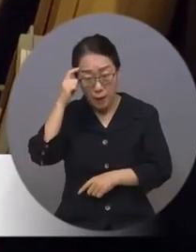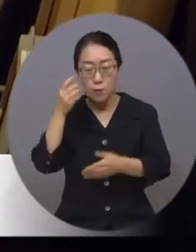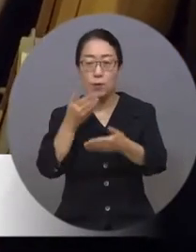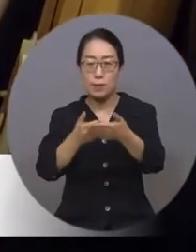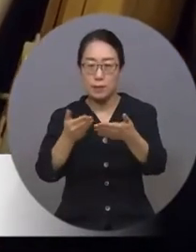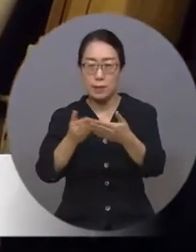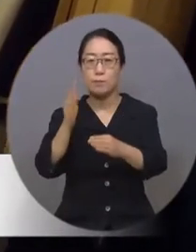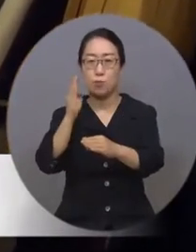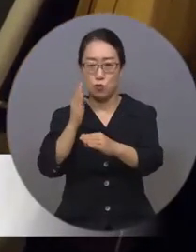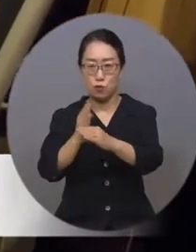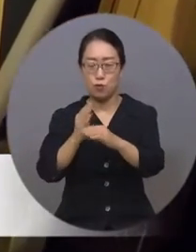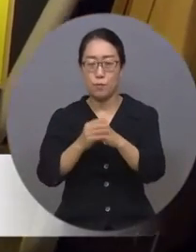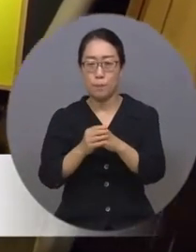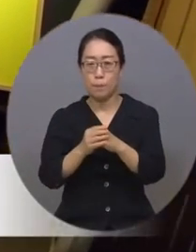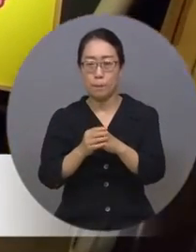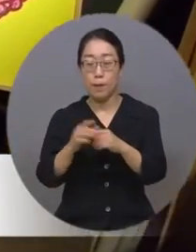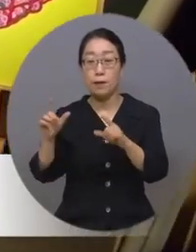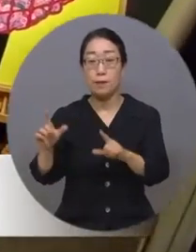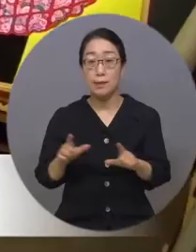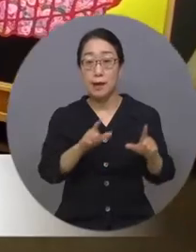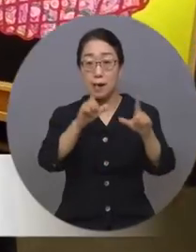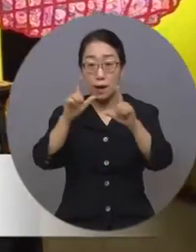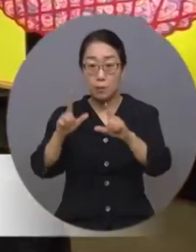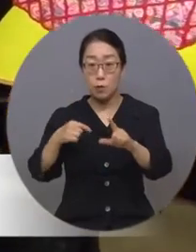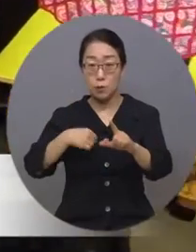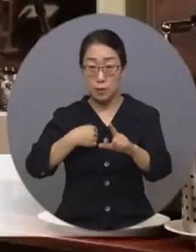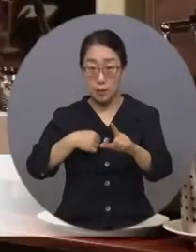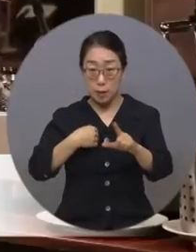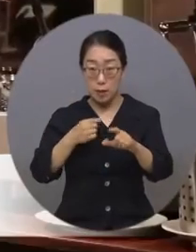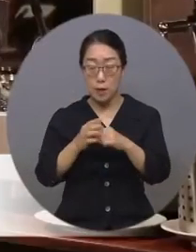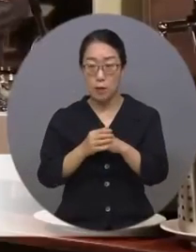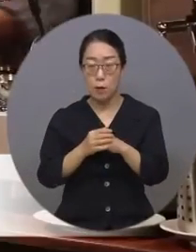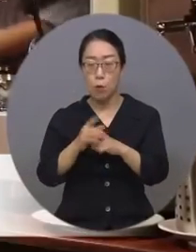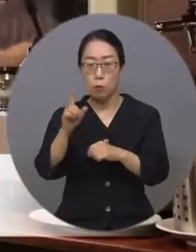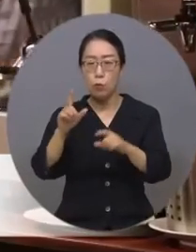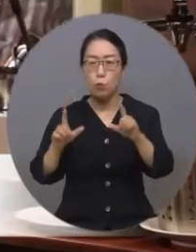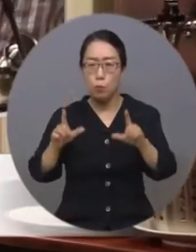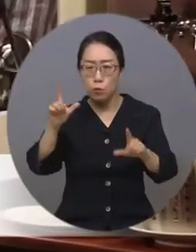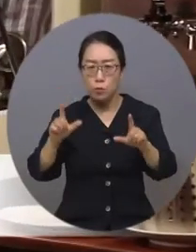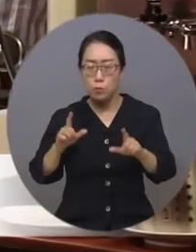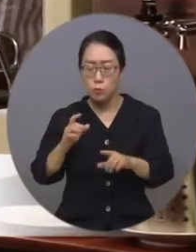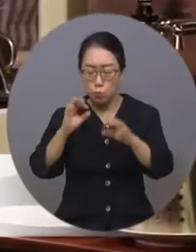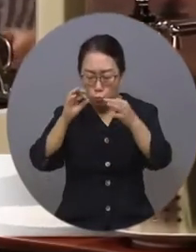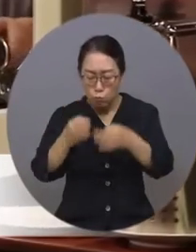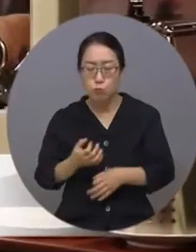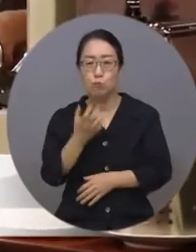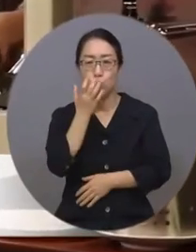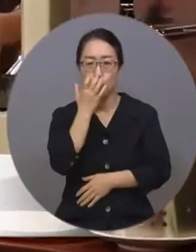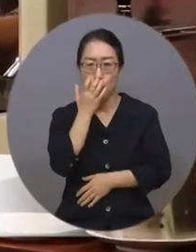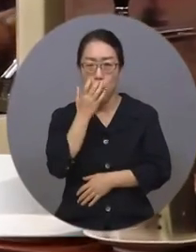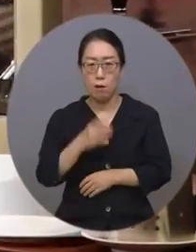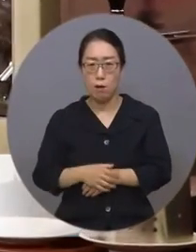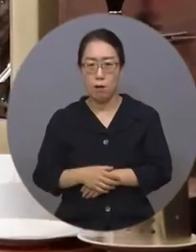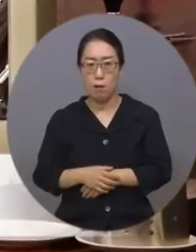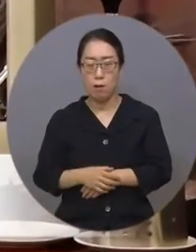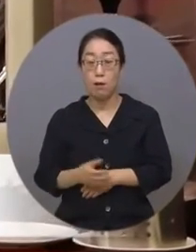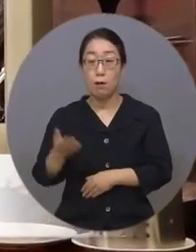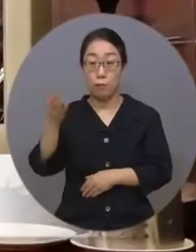있죠. 살아가면서 자기가 어떤 모습인지를 모르고 살아가는 경우들도